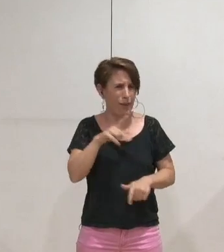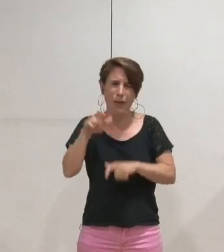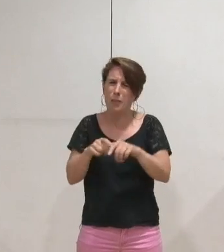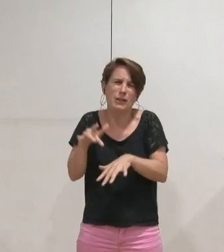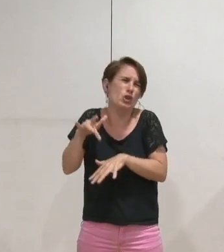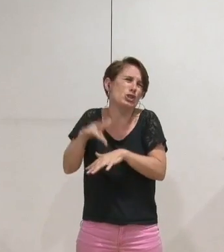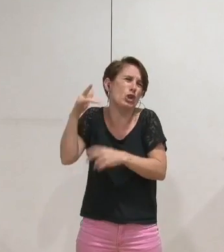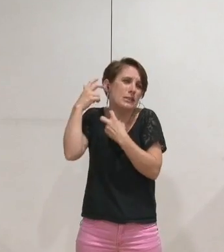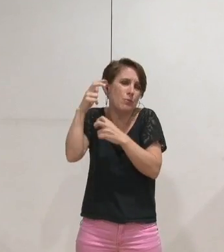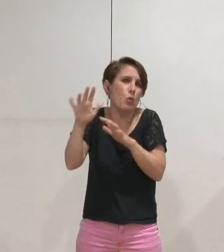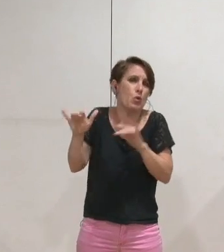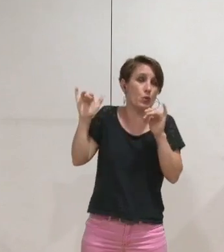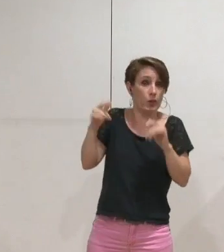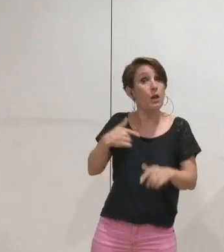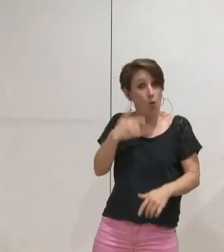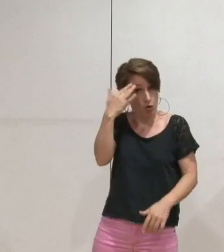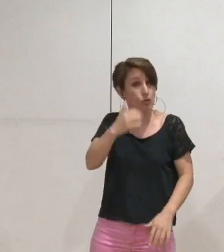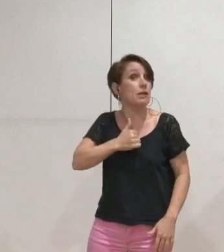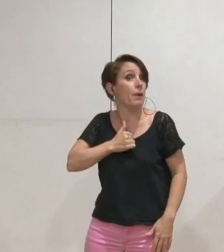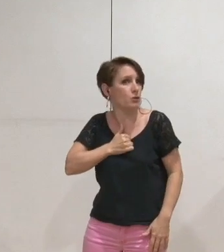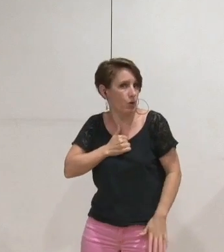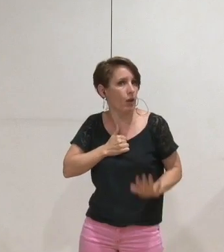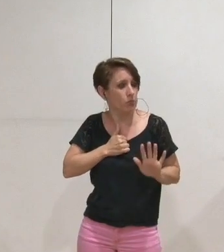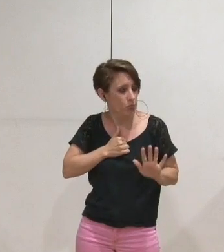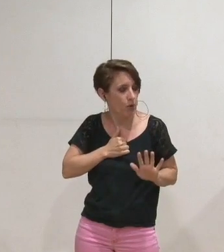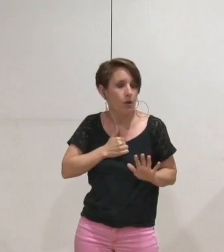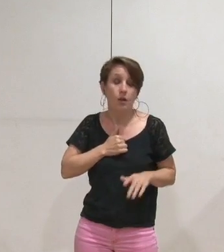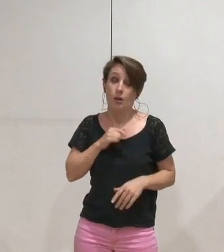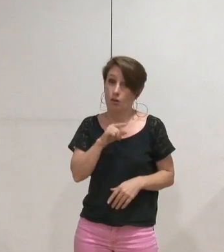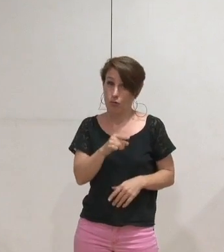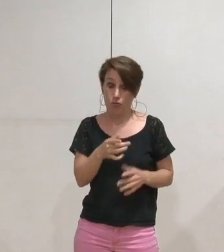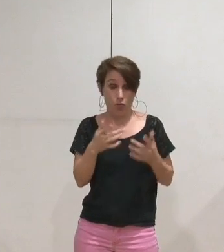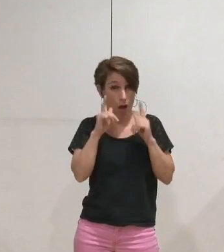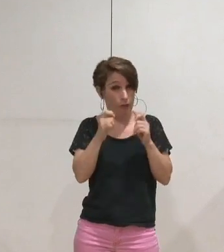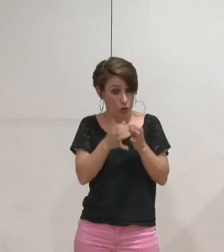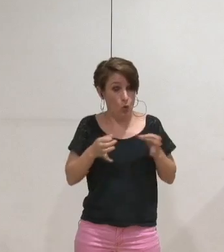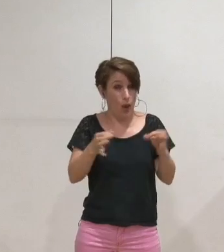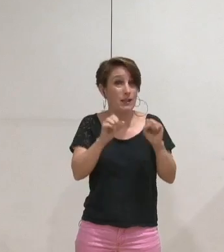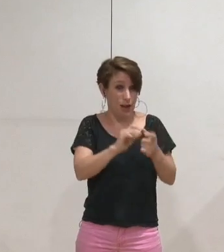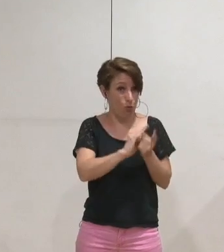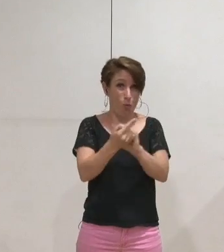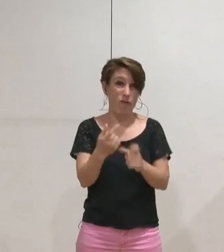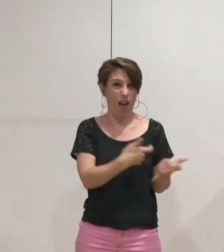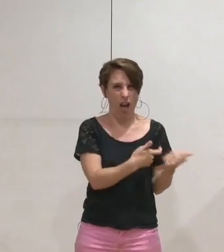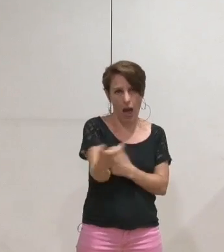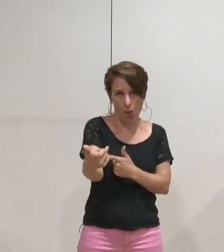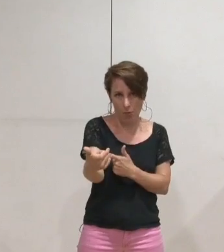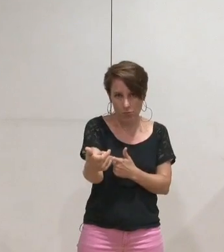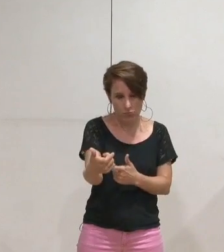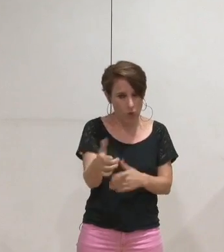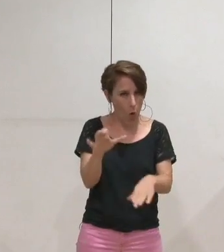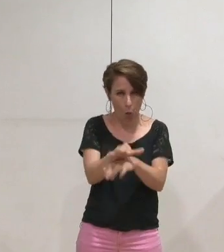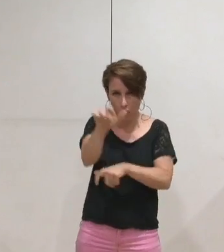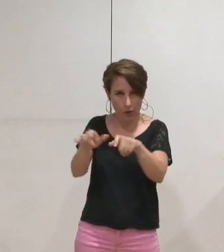bruit j'en sais quelque chose à titre personnel c'est vous avez dans les mains une arme par destination vous avez des gens qui peuvent être très